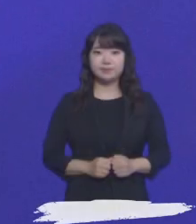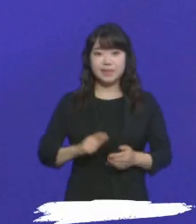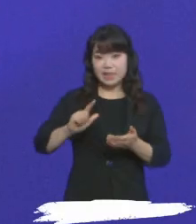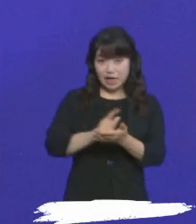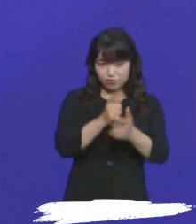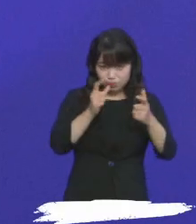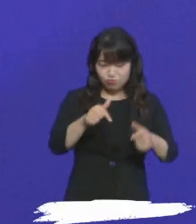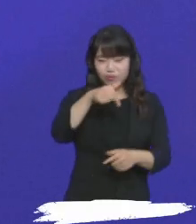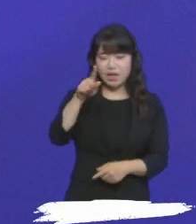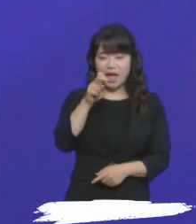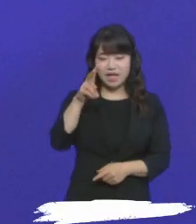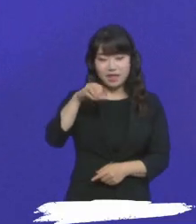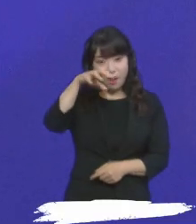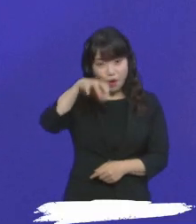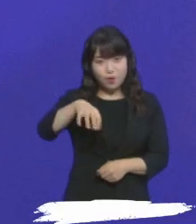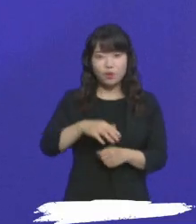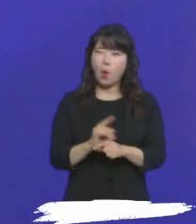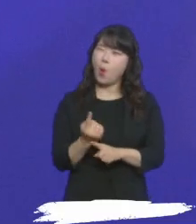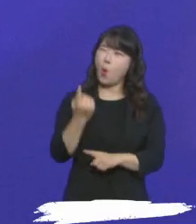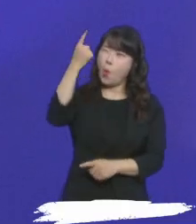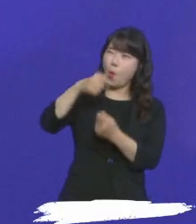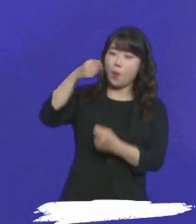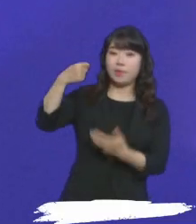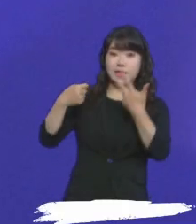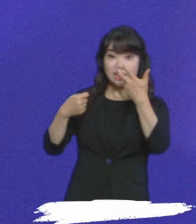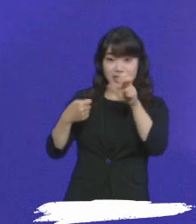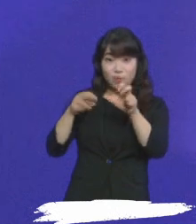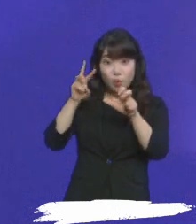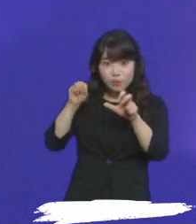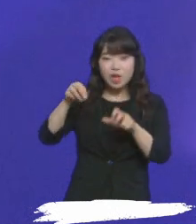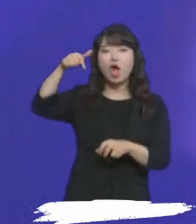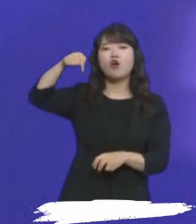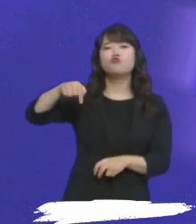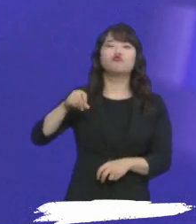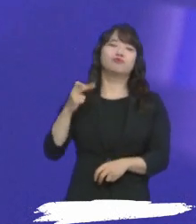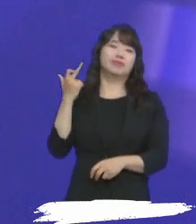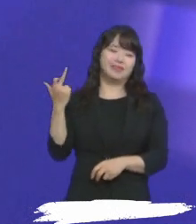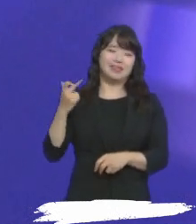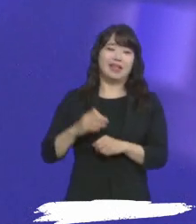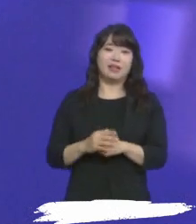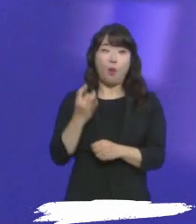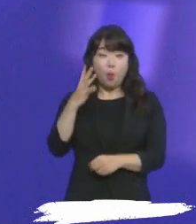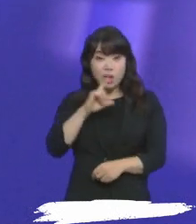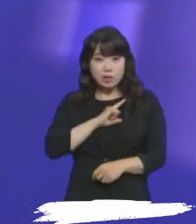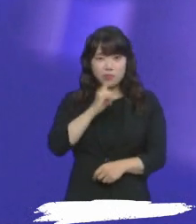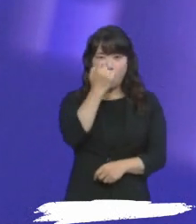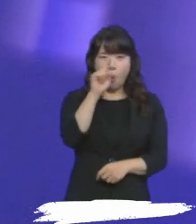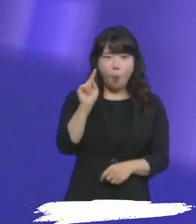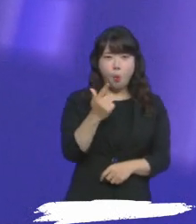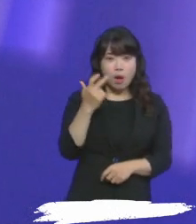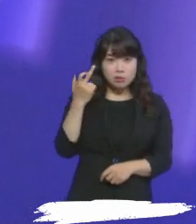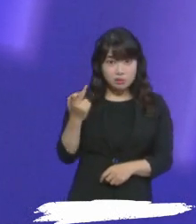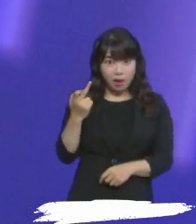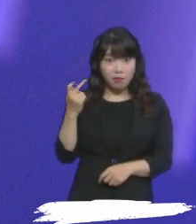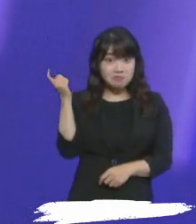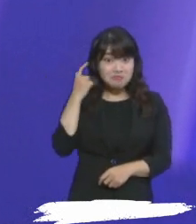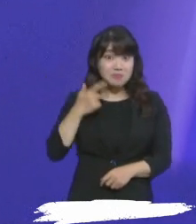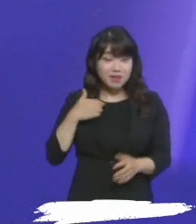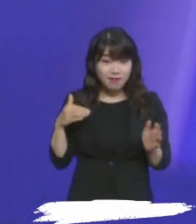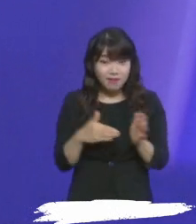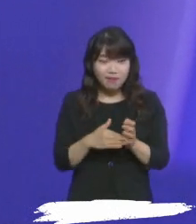강서구 가양동 한강변에는 높이 75m의 궁산이 있습니다. 이 궁산의 이름이 원래 관산이었다는 사실 알고